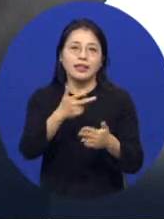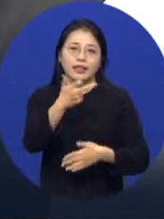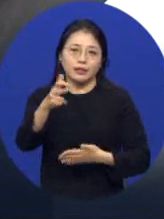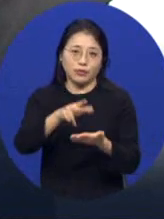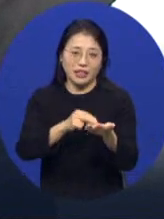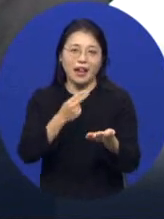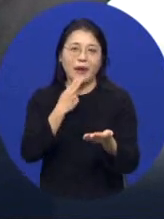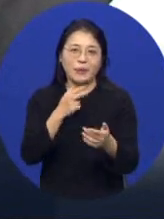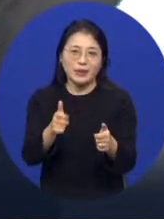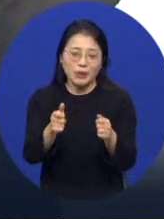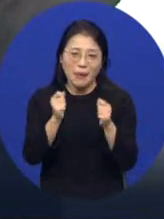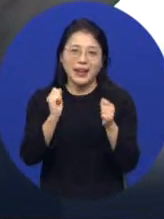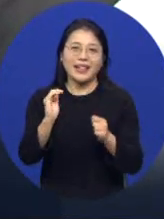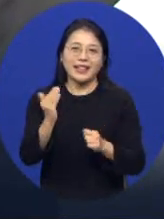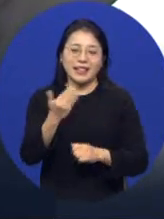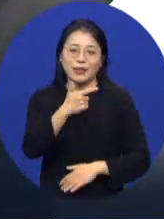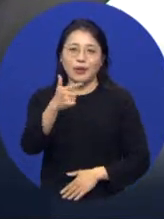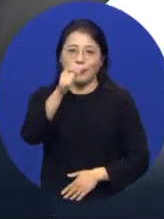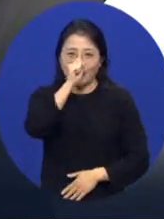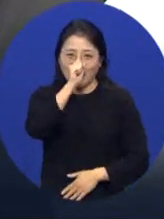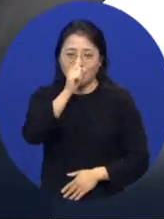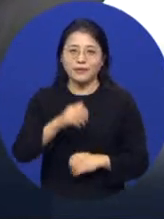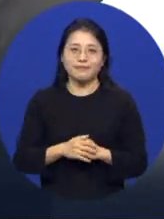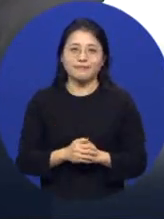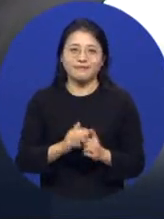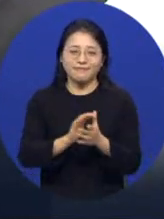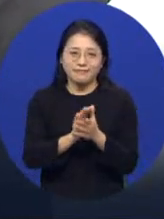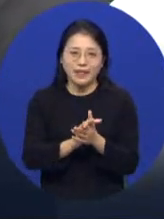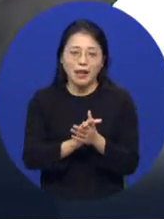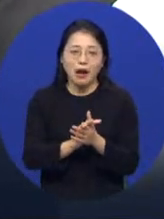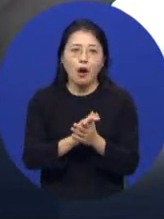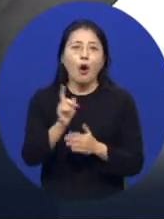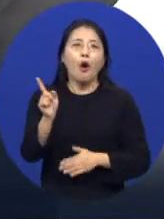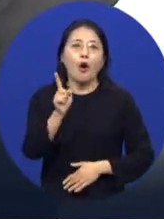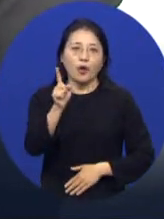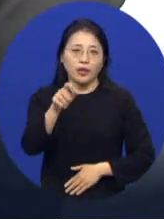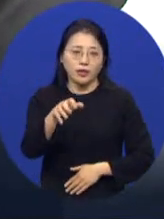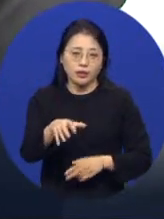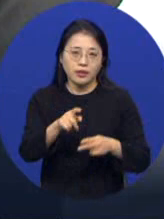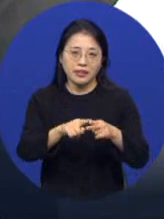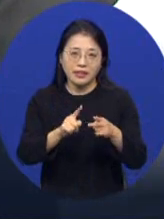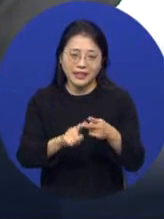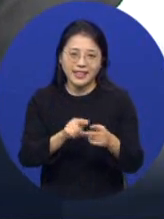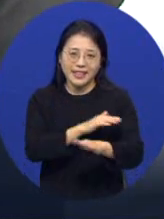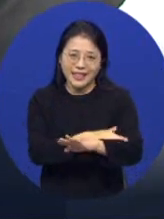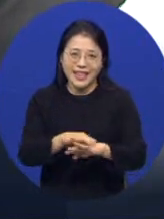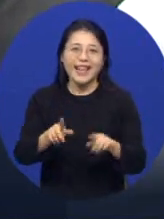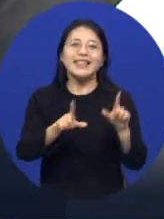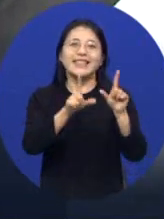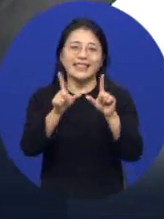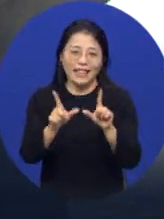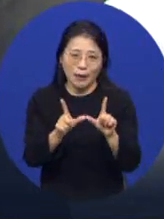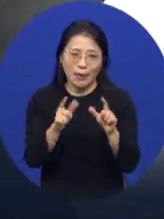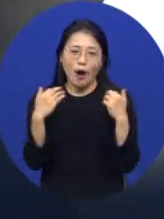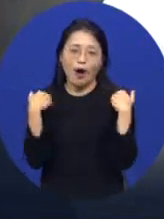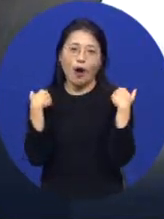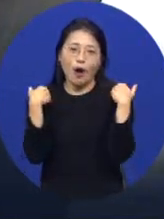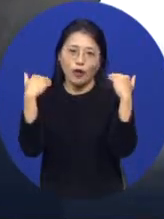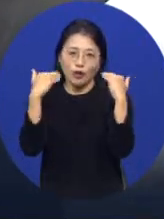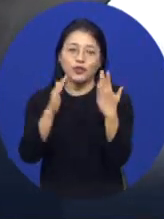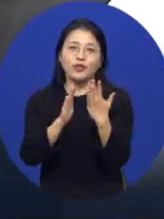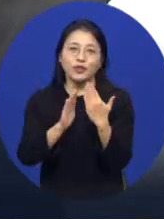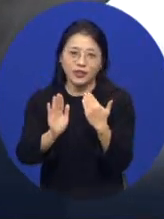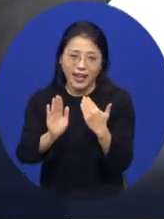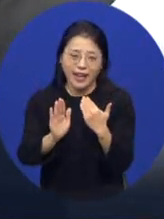돼서 좋습니다. 친구들아, 어딜 가서든 잘 지내고 나중에 꼭 커서 다시